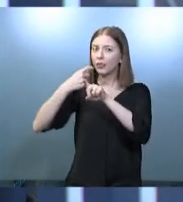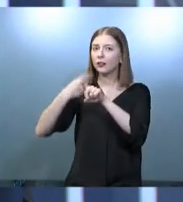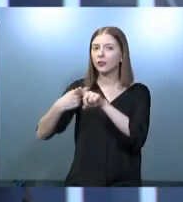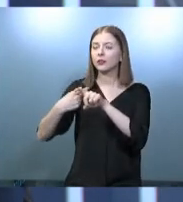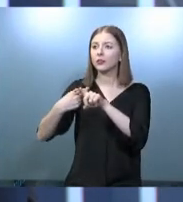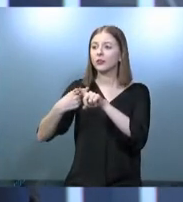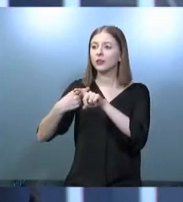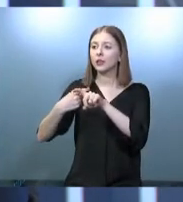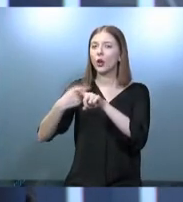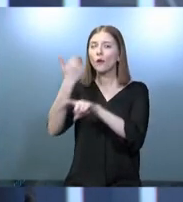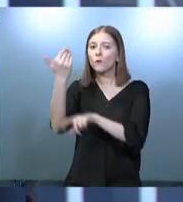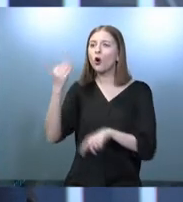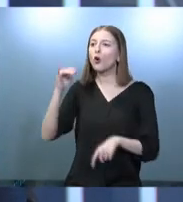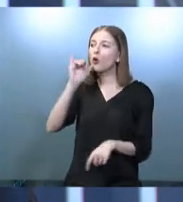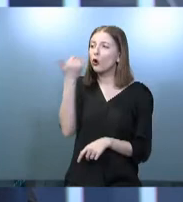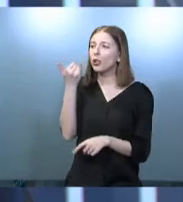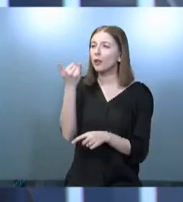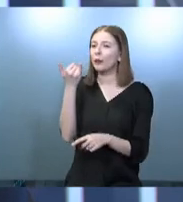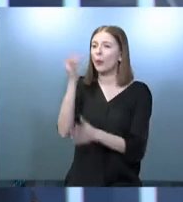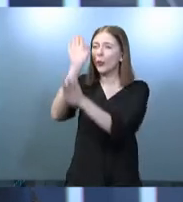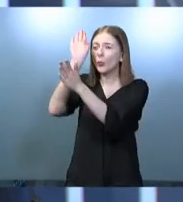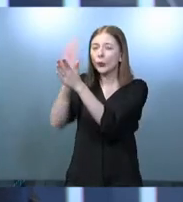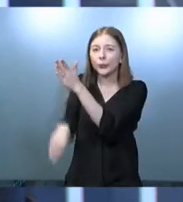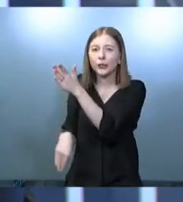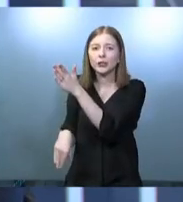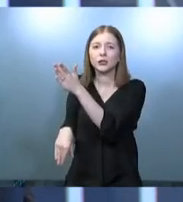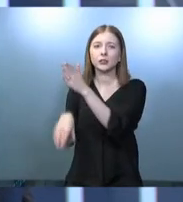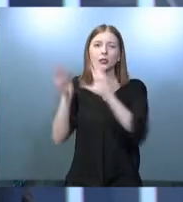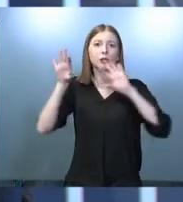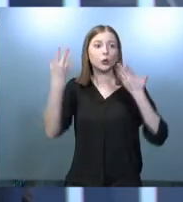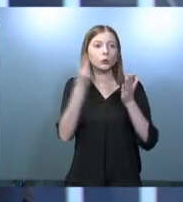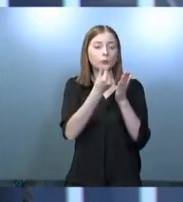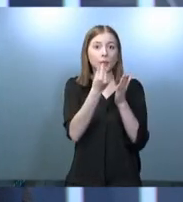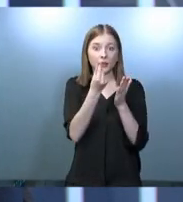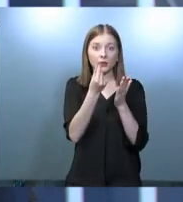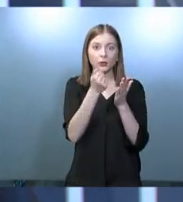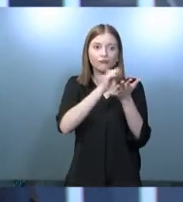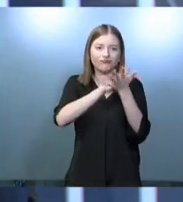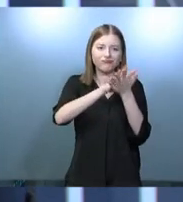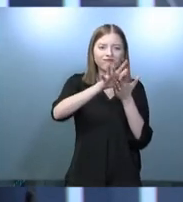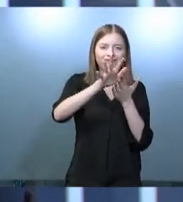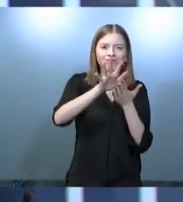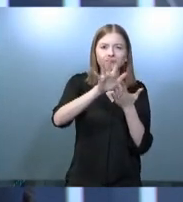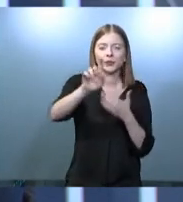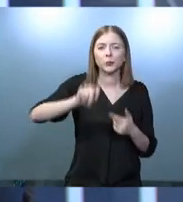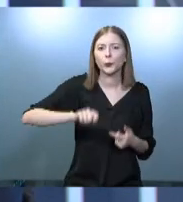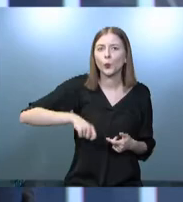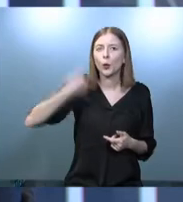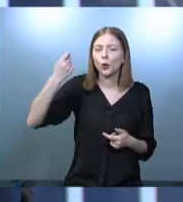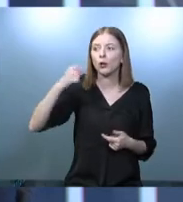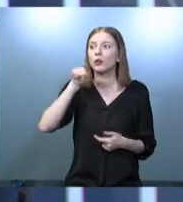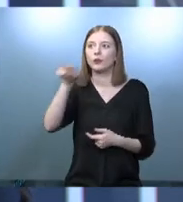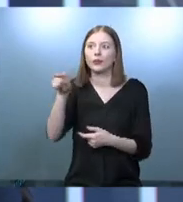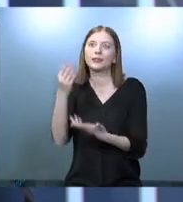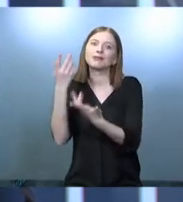nustoja gyvenimo kokybės dėl to, jeigu pinigai panaudojami ne visada pagal paskirtį. Todėl galvoju, kad